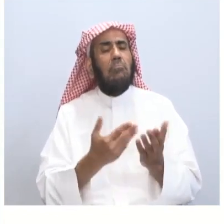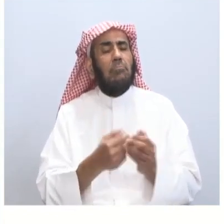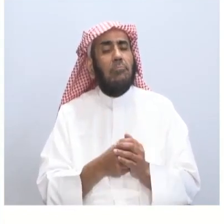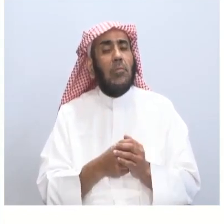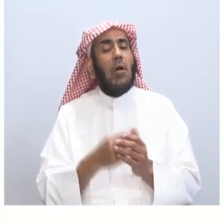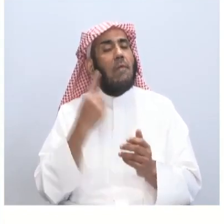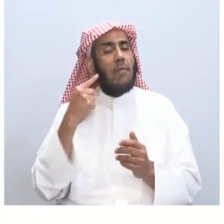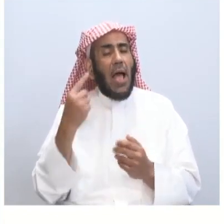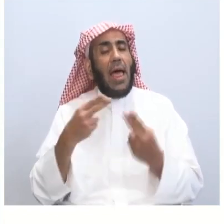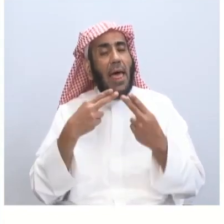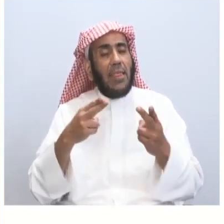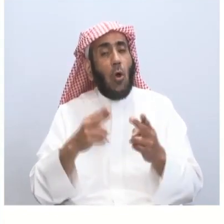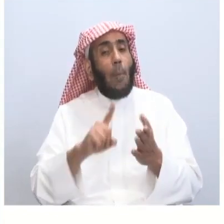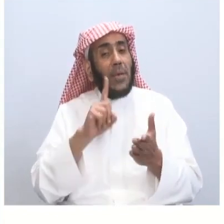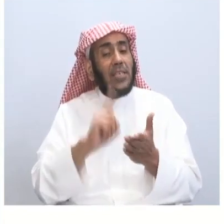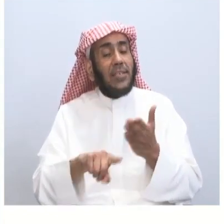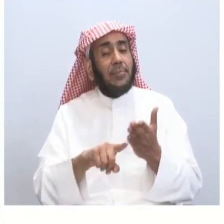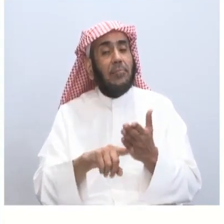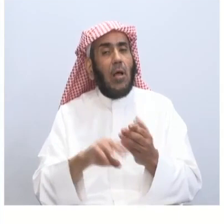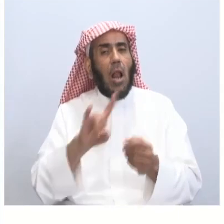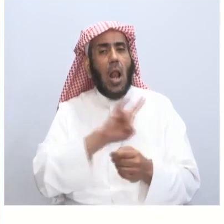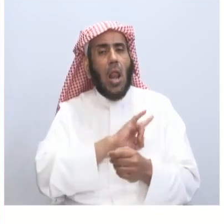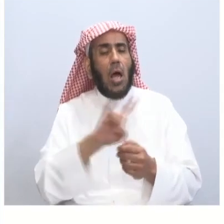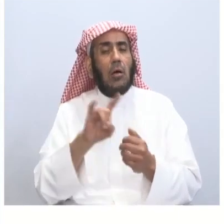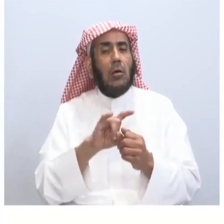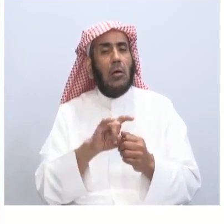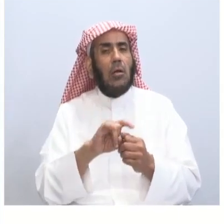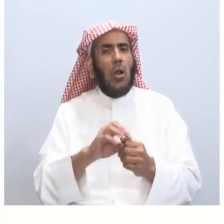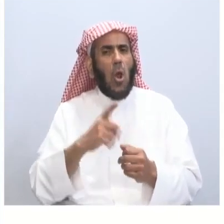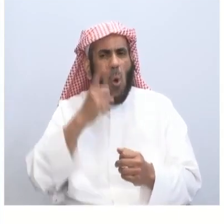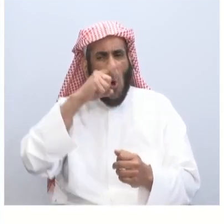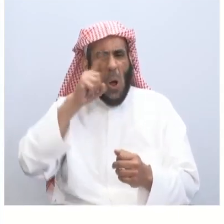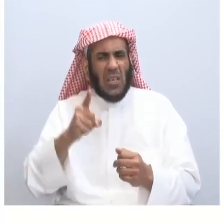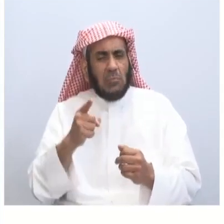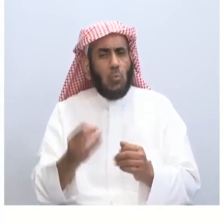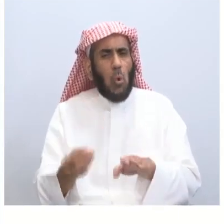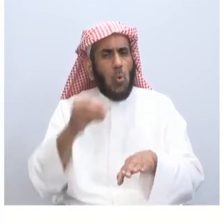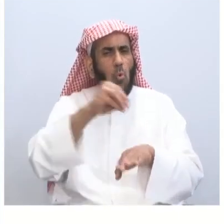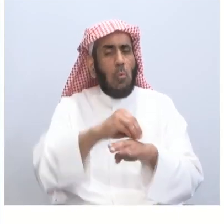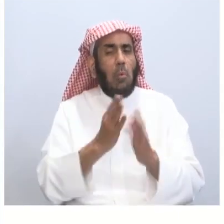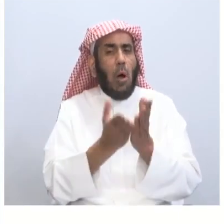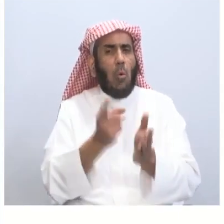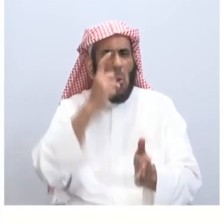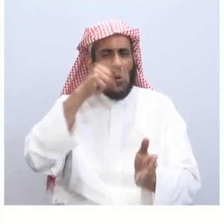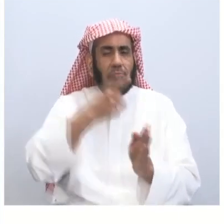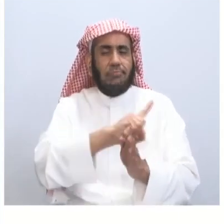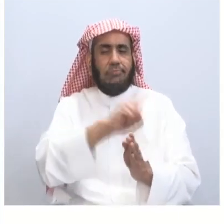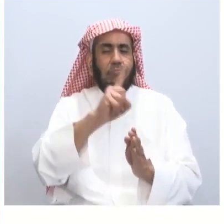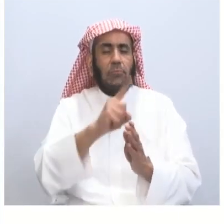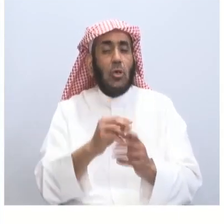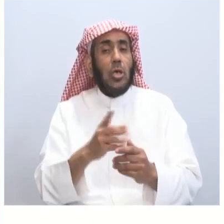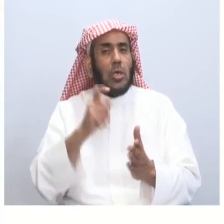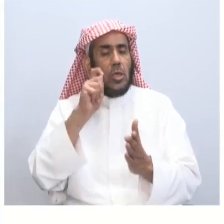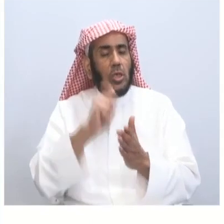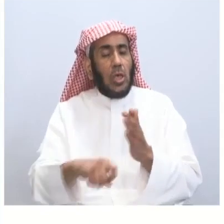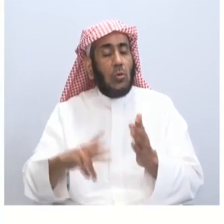فاذن له بشرط الا يكره احد على ركوب البحر شرط عثمان